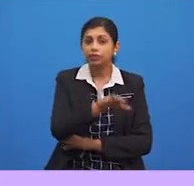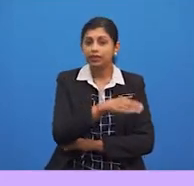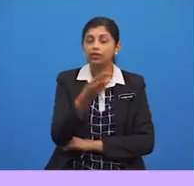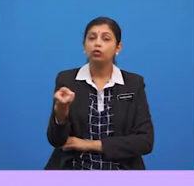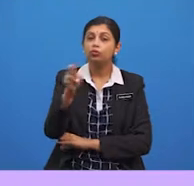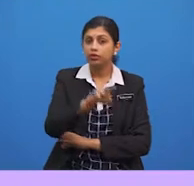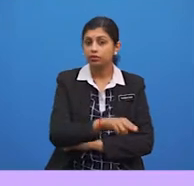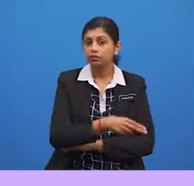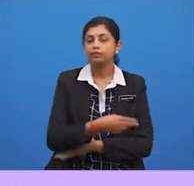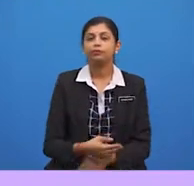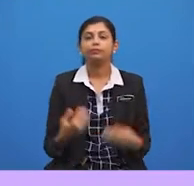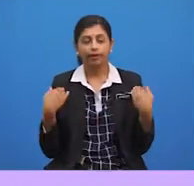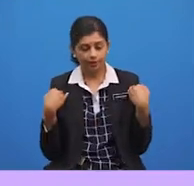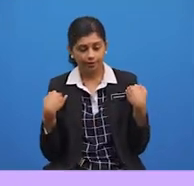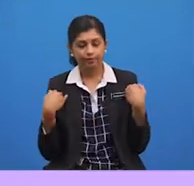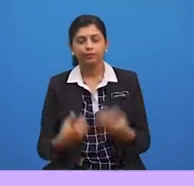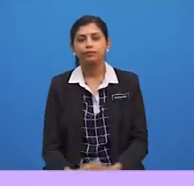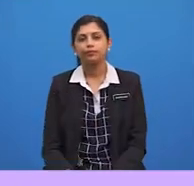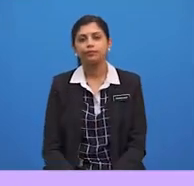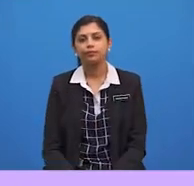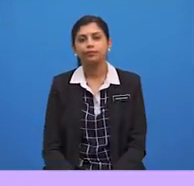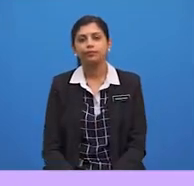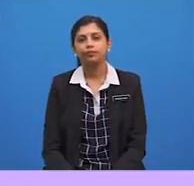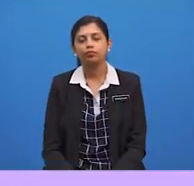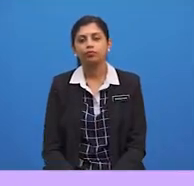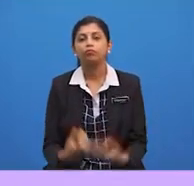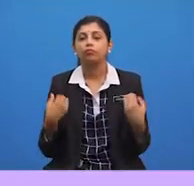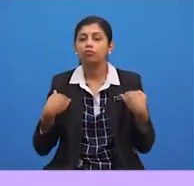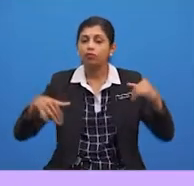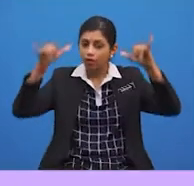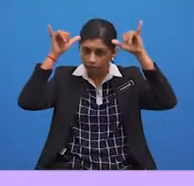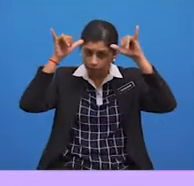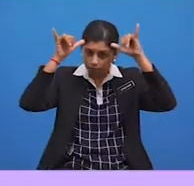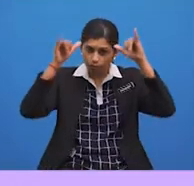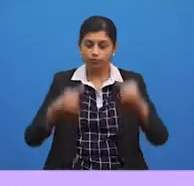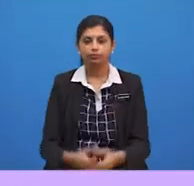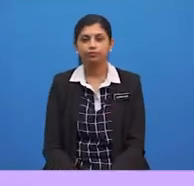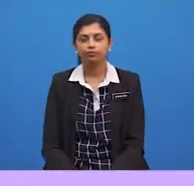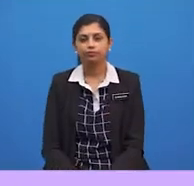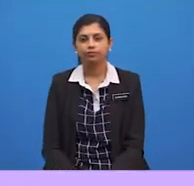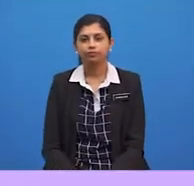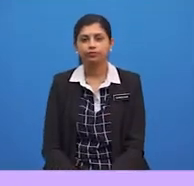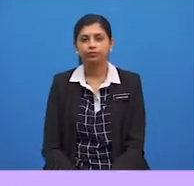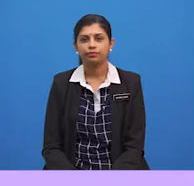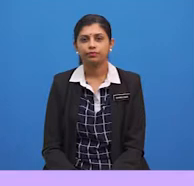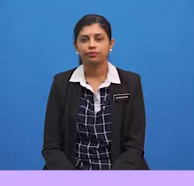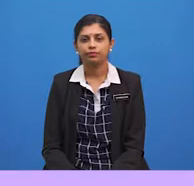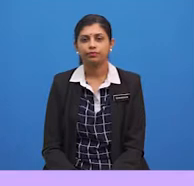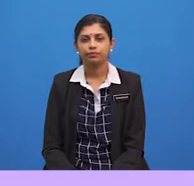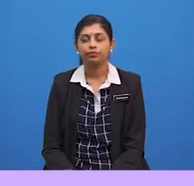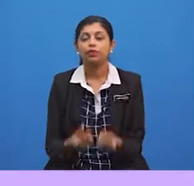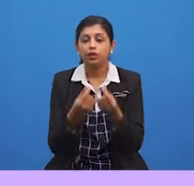Manakala ladang ternakan lembu adalah di Gurun Arab. Di